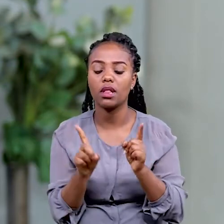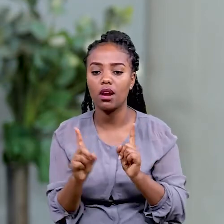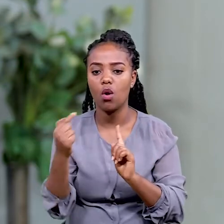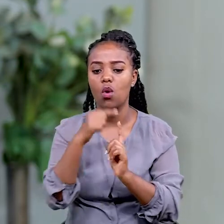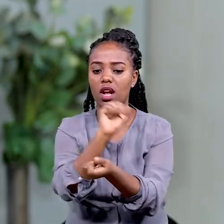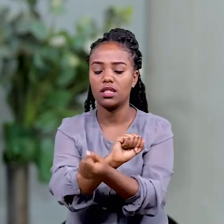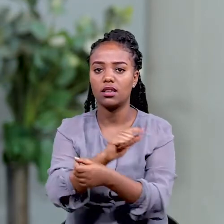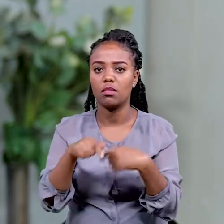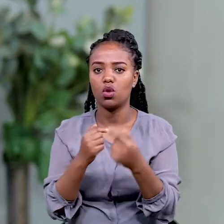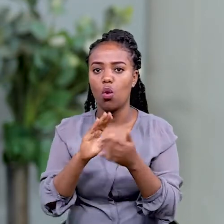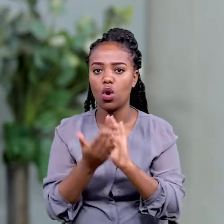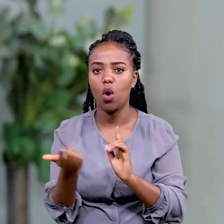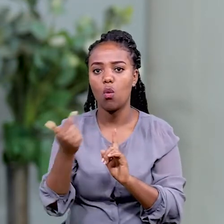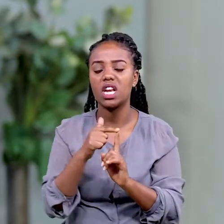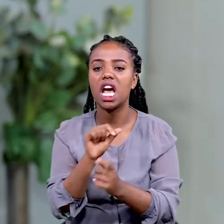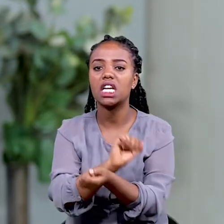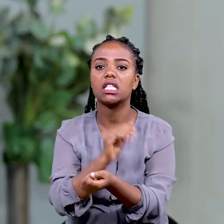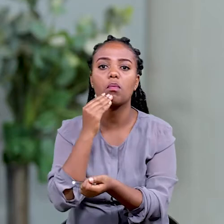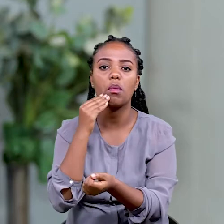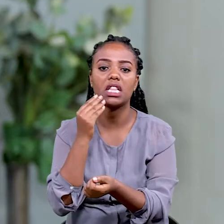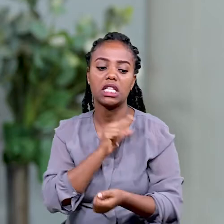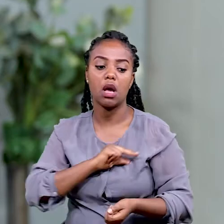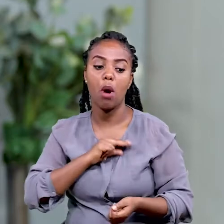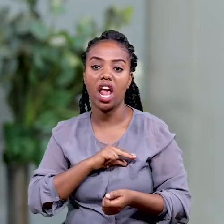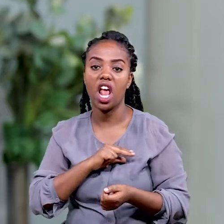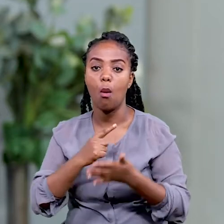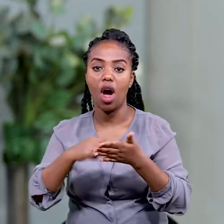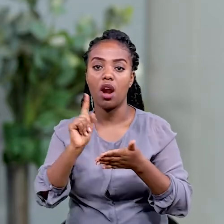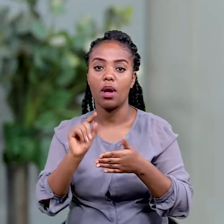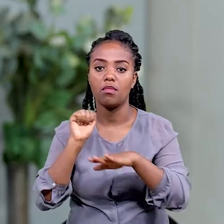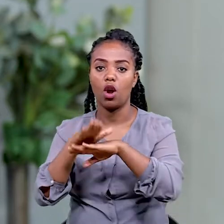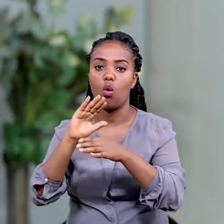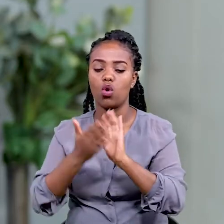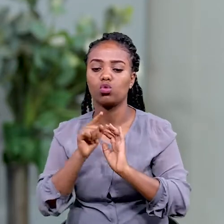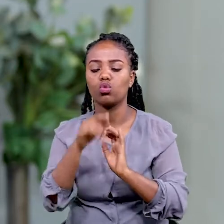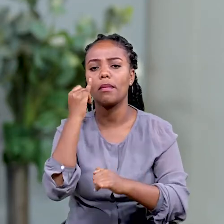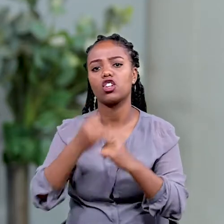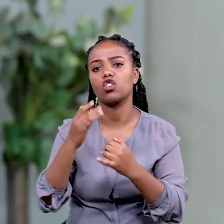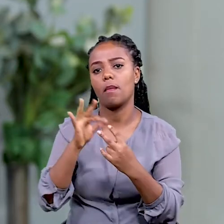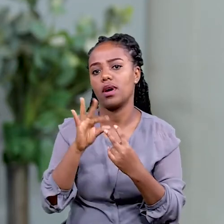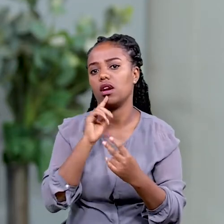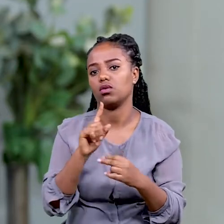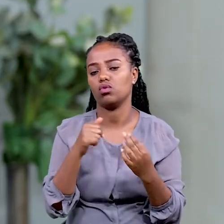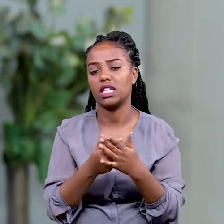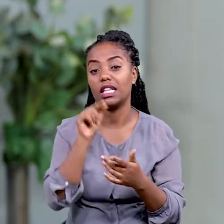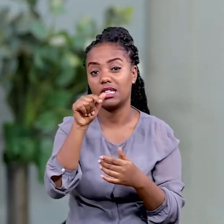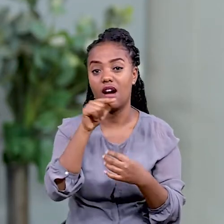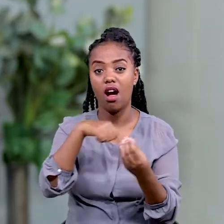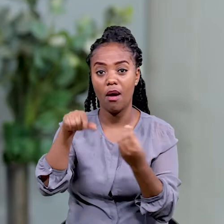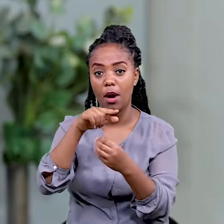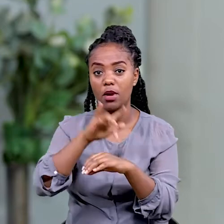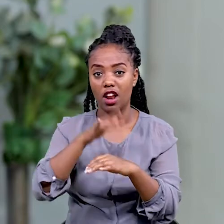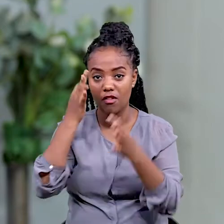በተለይ ወደ እስር የሚሄዱ ከሆነ ማለት ወደ ጸባዊ ማረሚያ የሚላኩ ከሆነ እሱም የመጨረሻ አማራጭ ነው። ስለዚህ እዛ አካባቢ